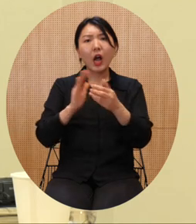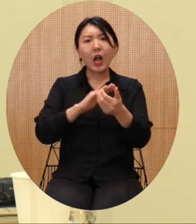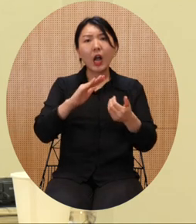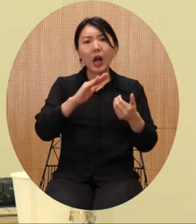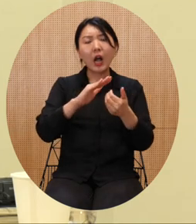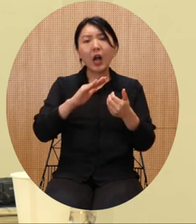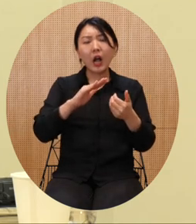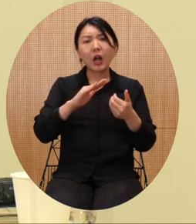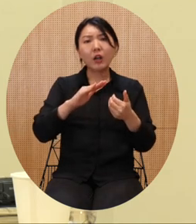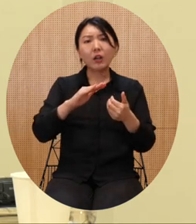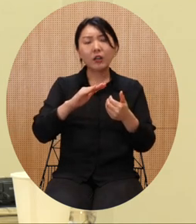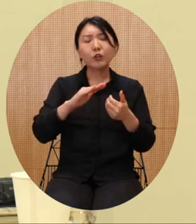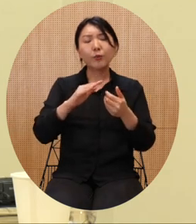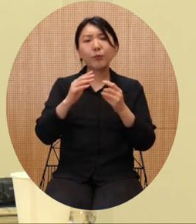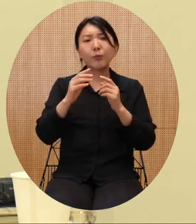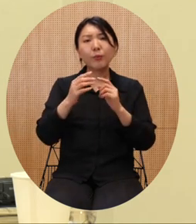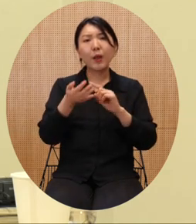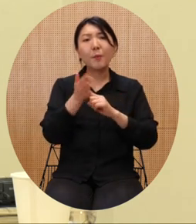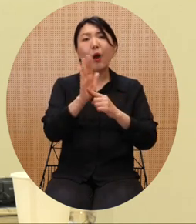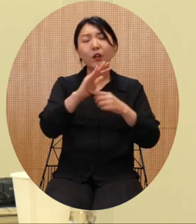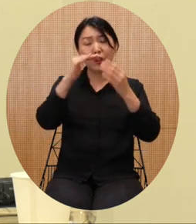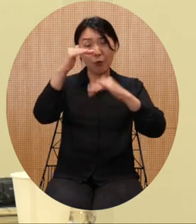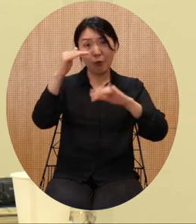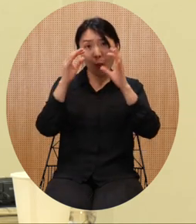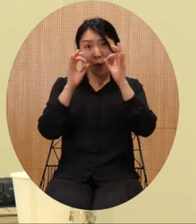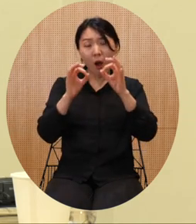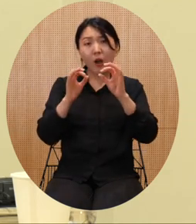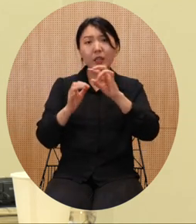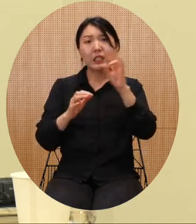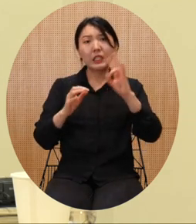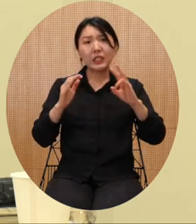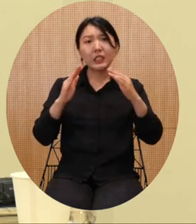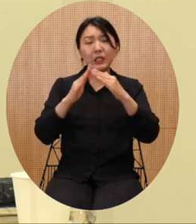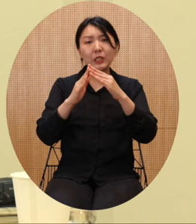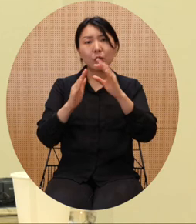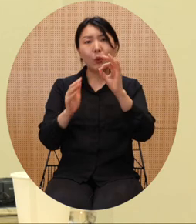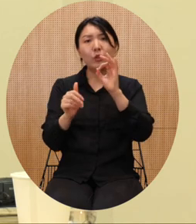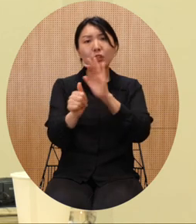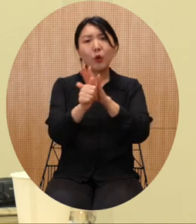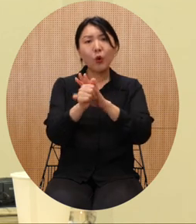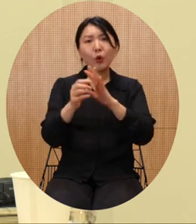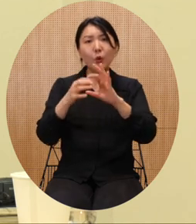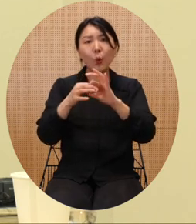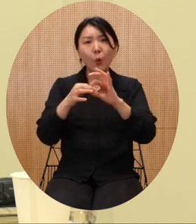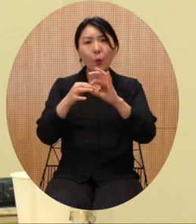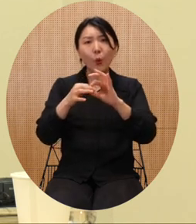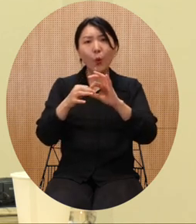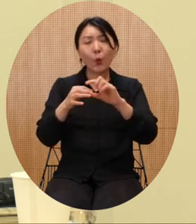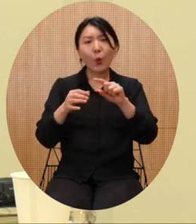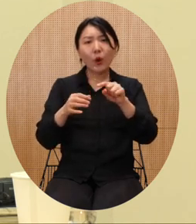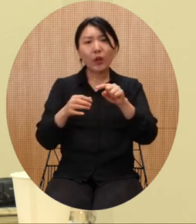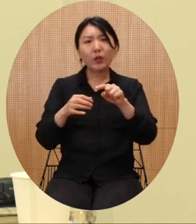박사가 발표한 조사 내용에 보면 시흥형 주거비 지원을 통해서 이상 가구가 약